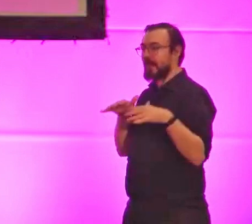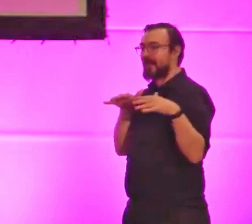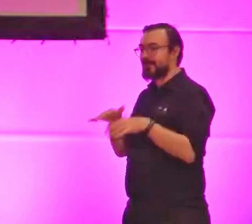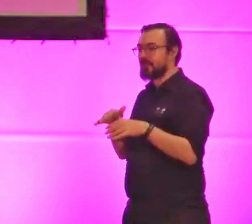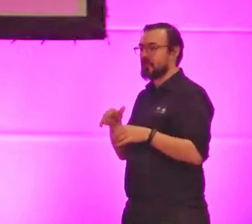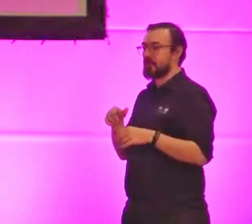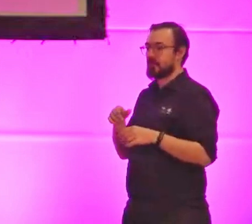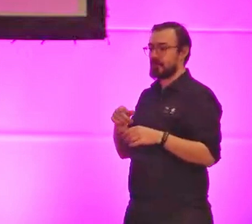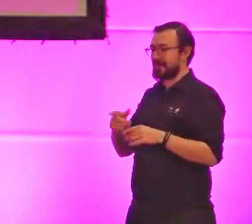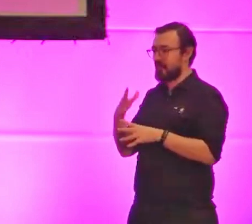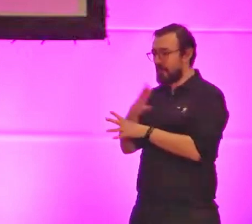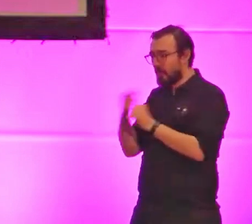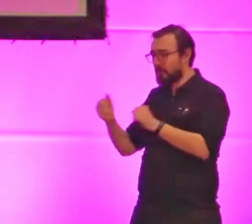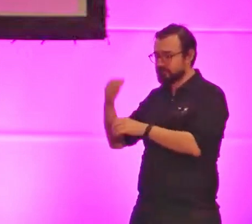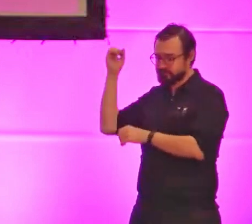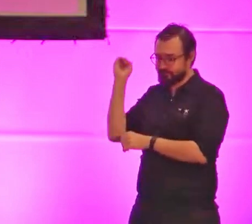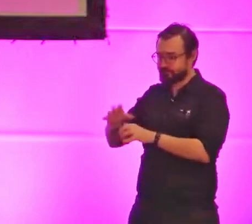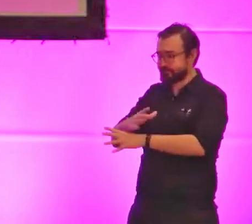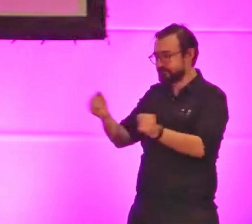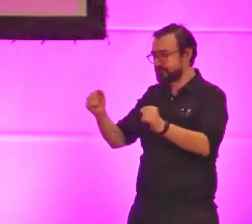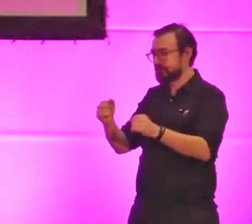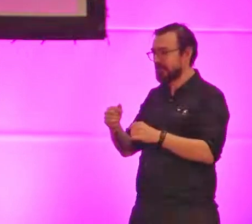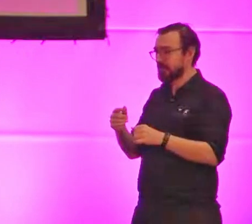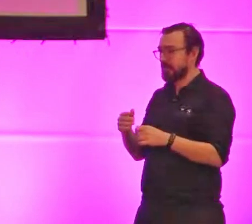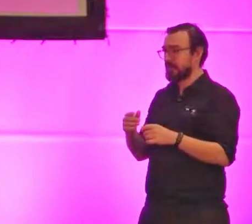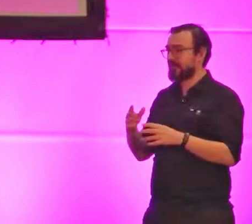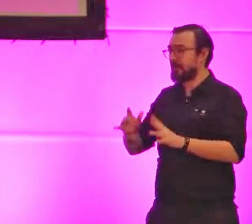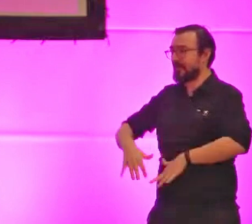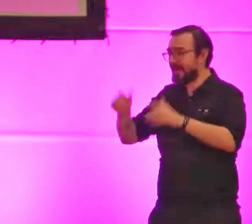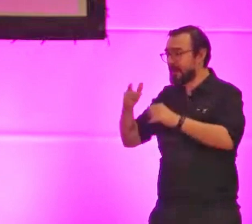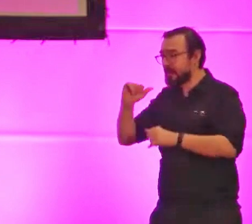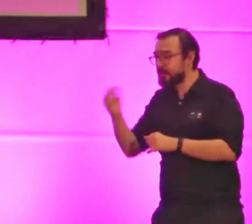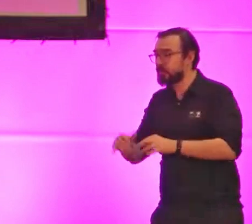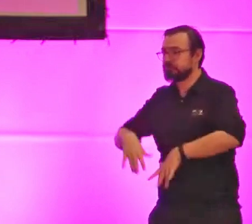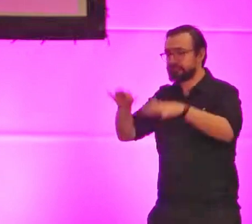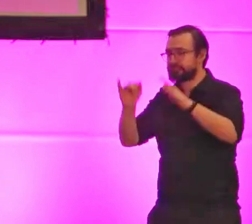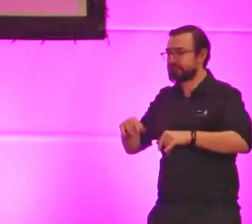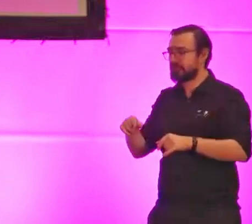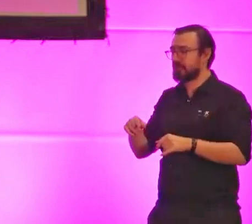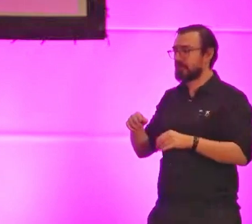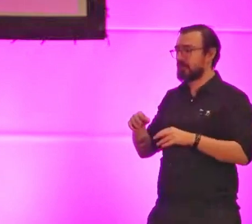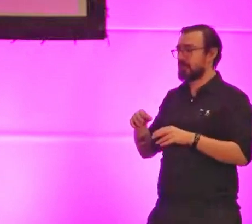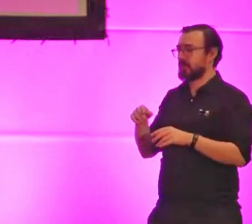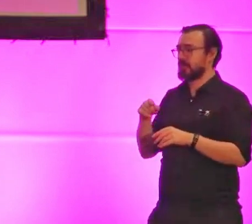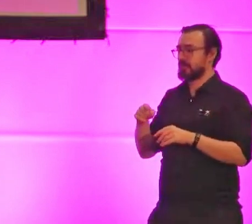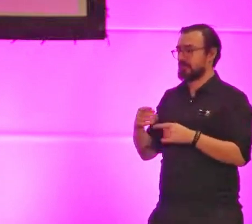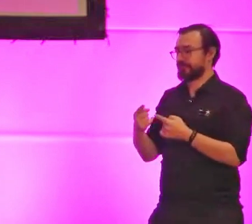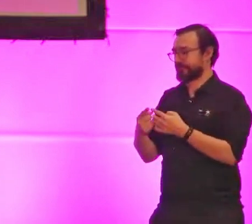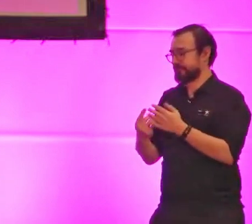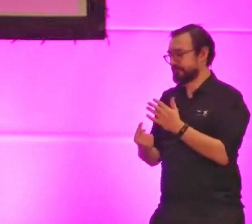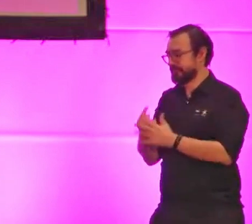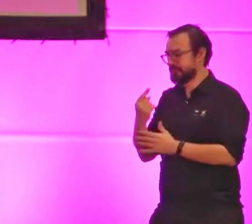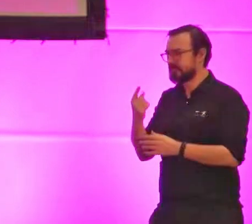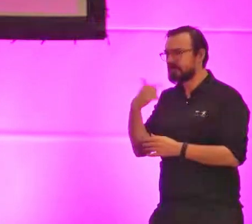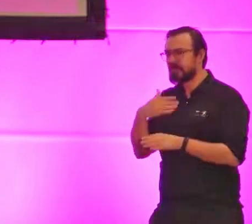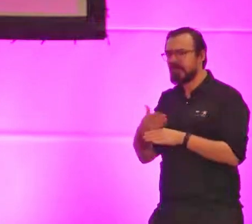anföll de barnen. Det var bombningar, det var bränningar av byar, urskillningslösa bombningar i vart fall. Om